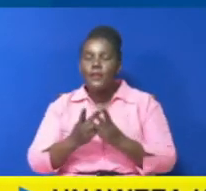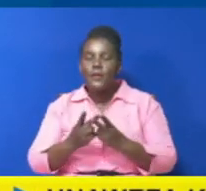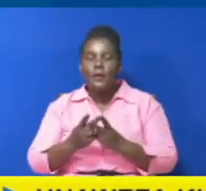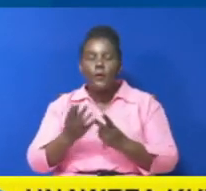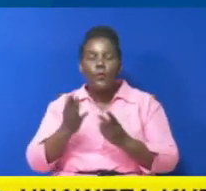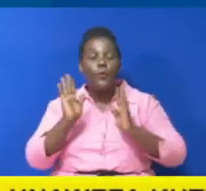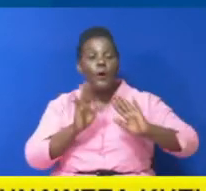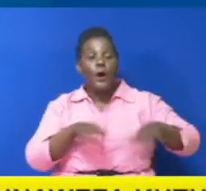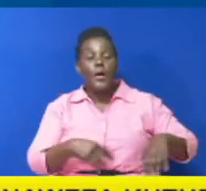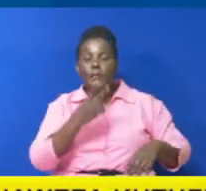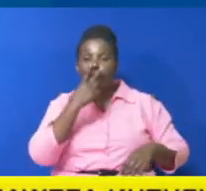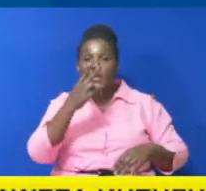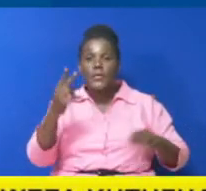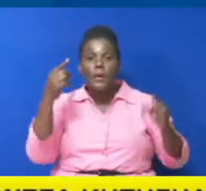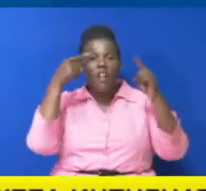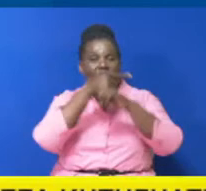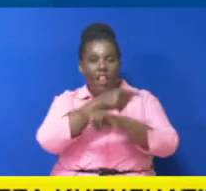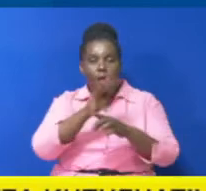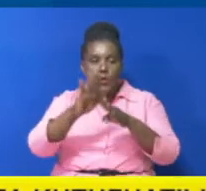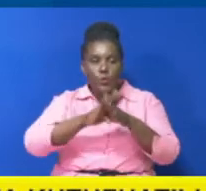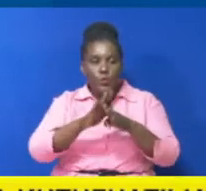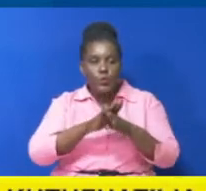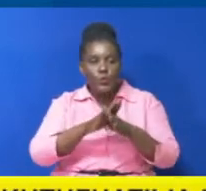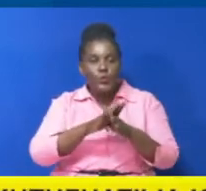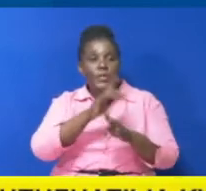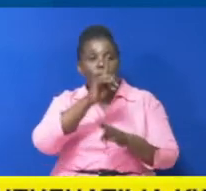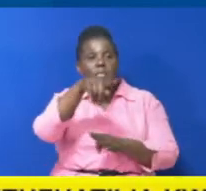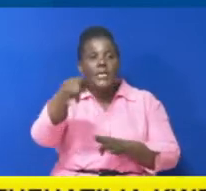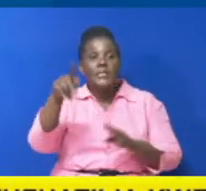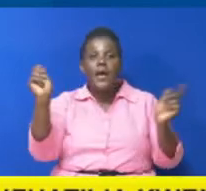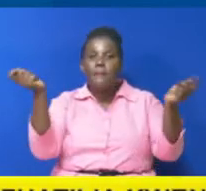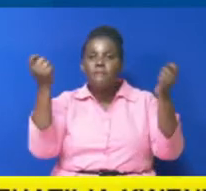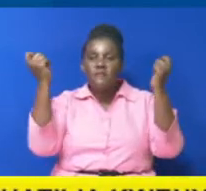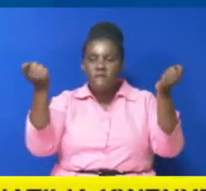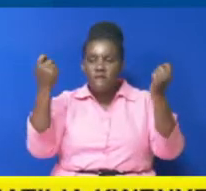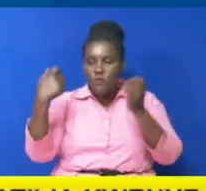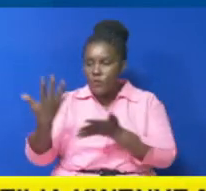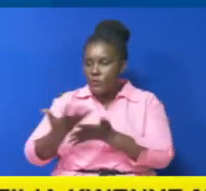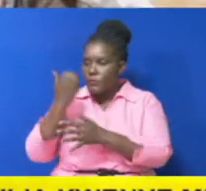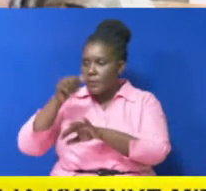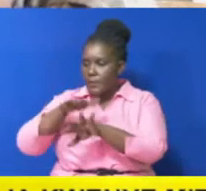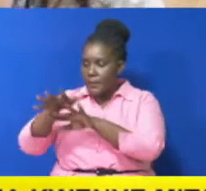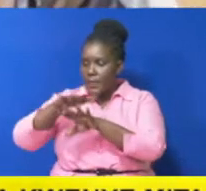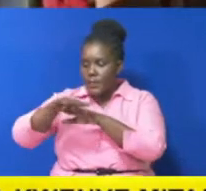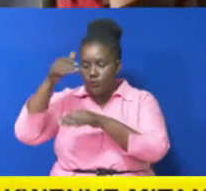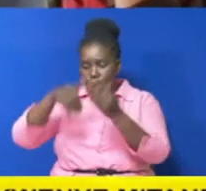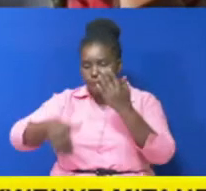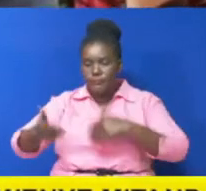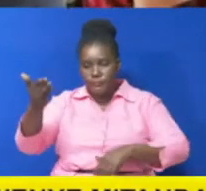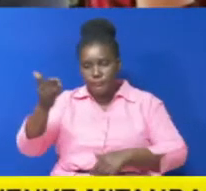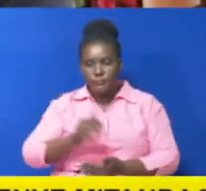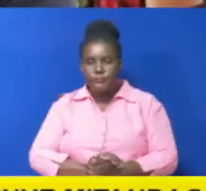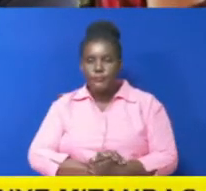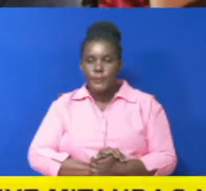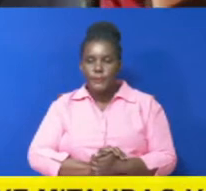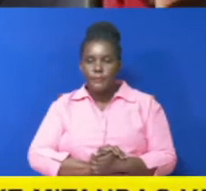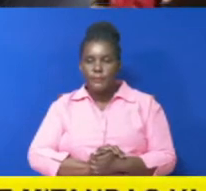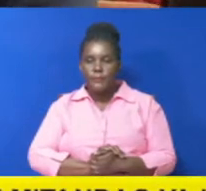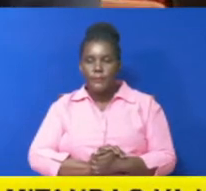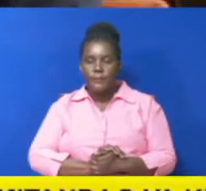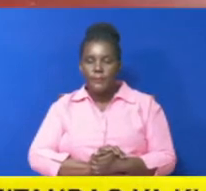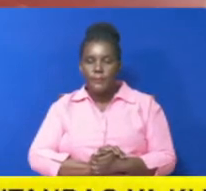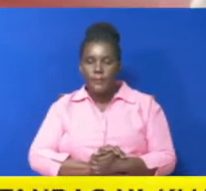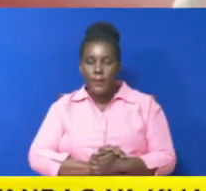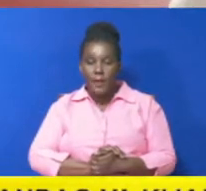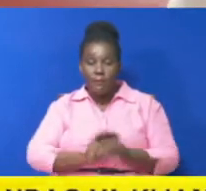kodi iwapo mifugo yao itahesabiwa. Taarifa zaidi na Pasco Michael. Sinene ametoa wito huo wakati wa mafunzo wa